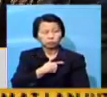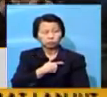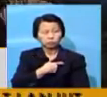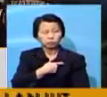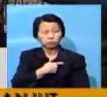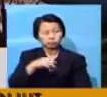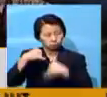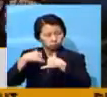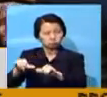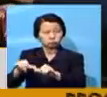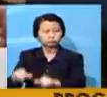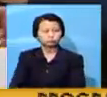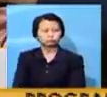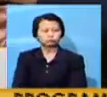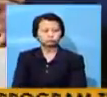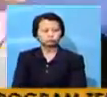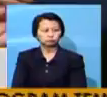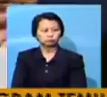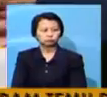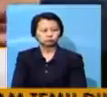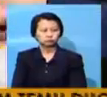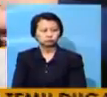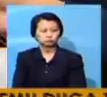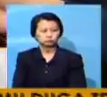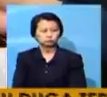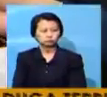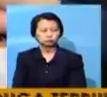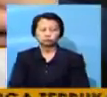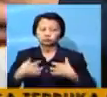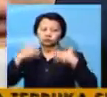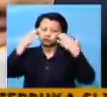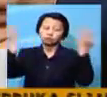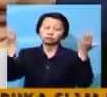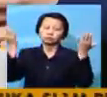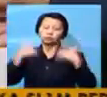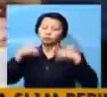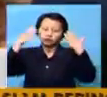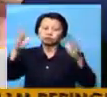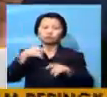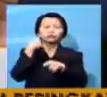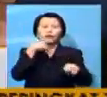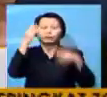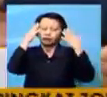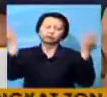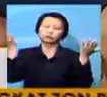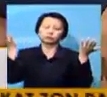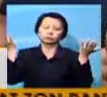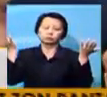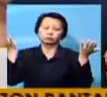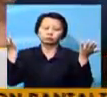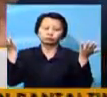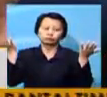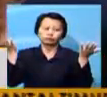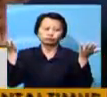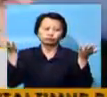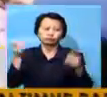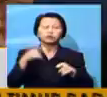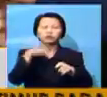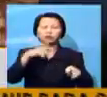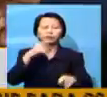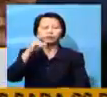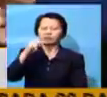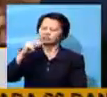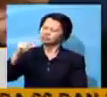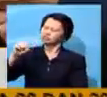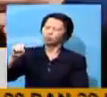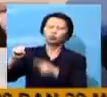Dis ser mung seseorangah tak tahu siapa siapa